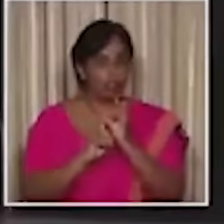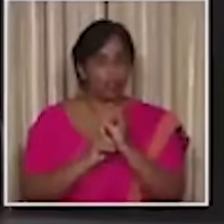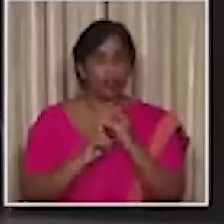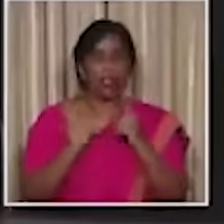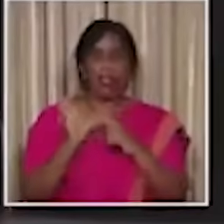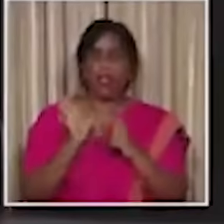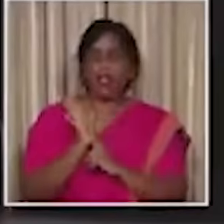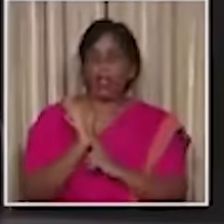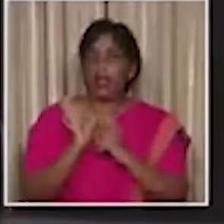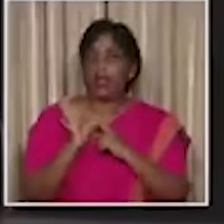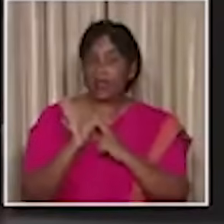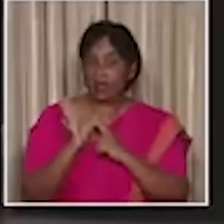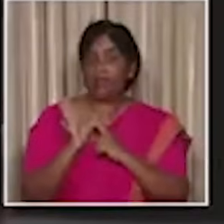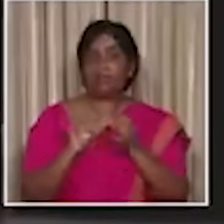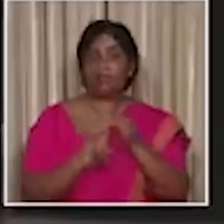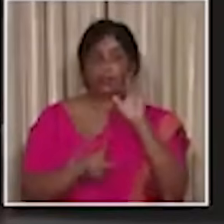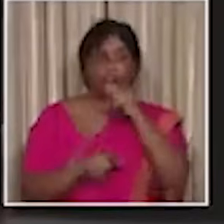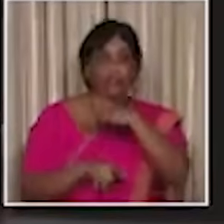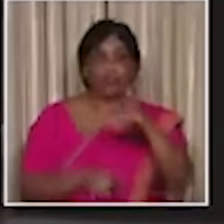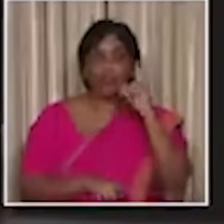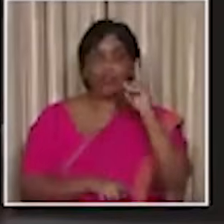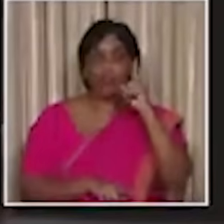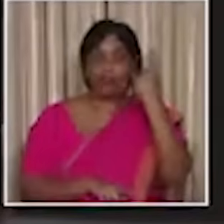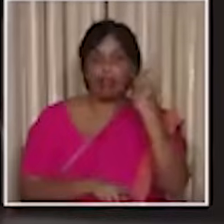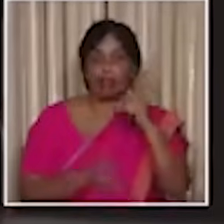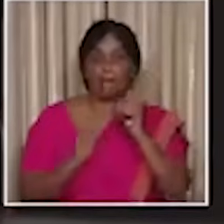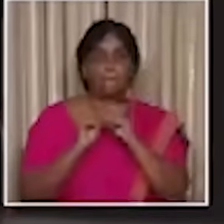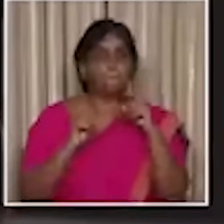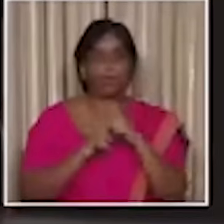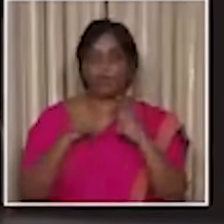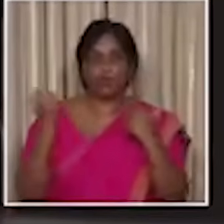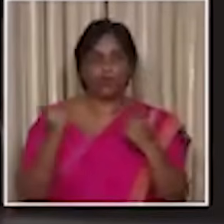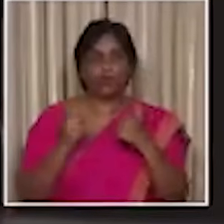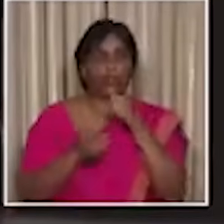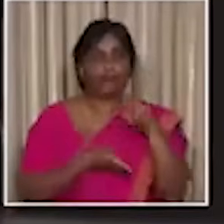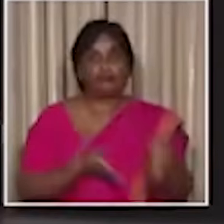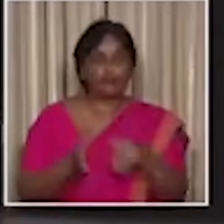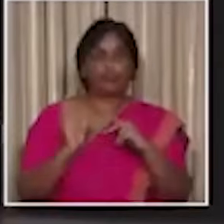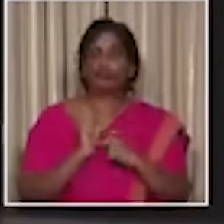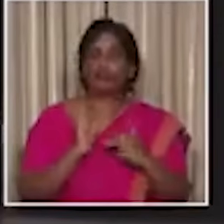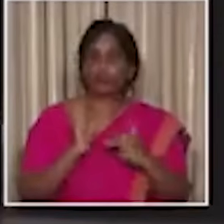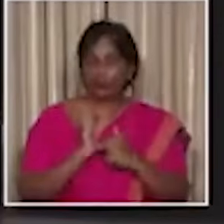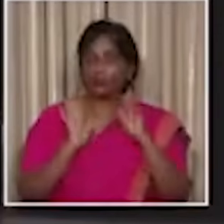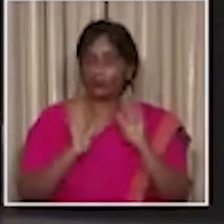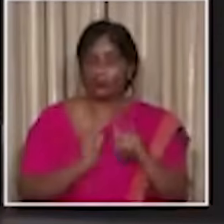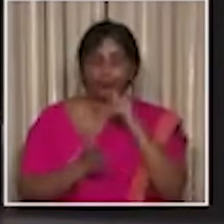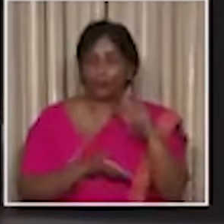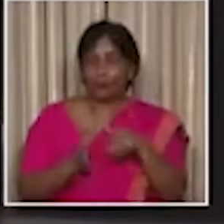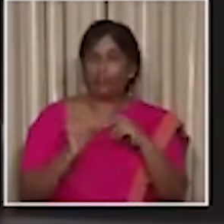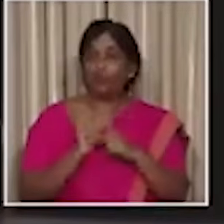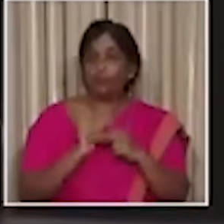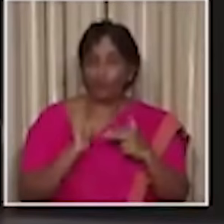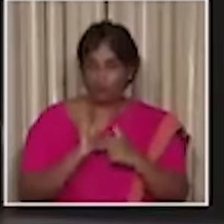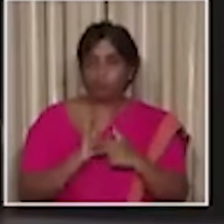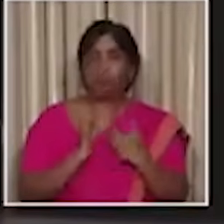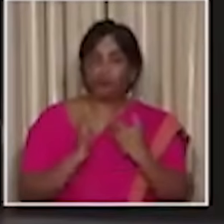සභාපති. ඔබතුමා වැව් දසදාස හදනකොට වැව් තිබ්බේ නැහැ බදුල්ලේ. ඔබතුමා හැදුවේ වාරි මාර්ග ව්‍යාපෘති. හැබැයි ඒ වාරි මාර්ග ව්‍යාපෘති ඔක්කොම